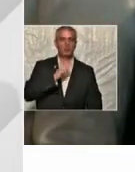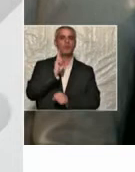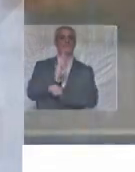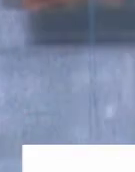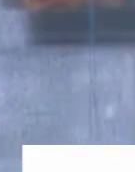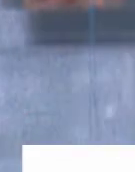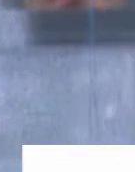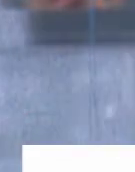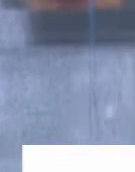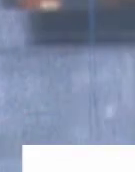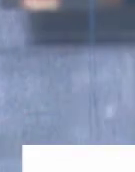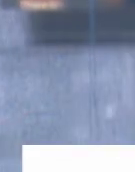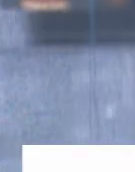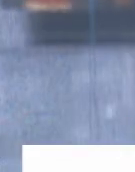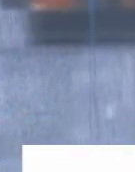לא כולם, אני אומר.